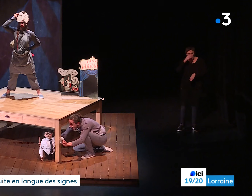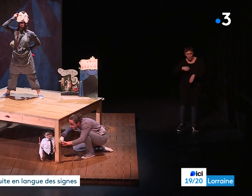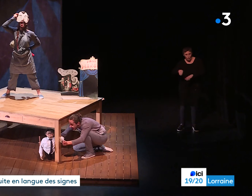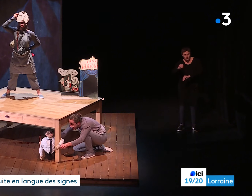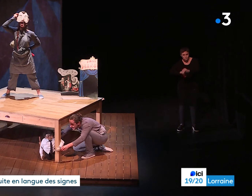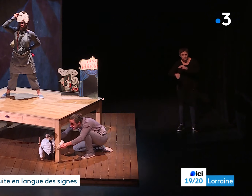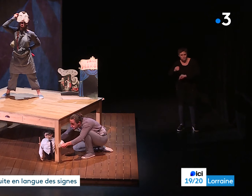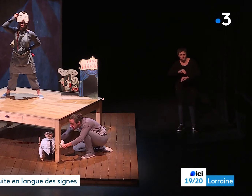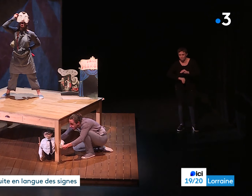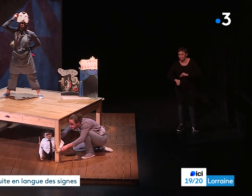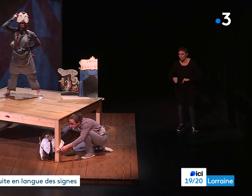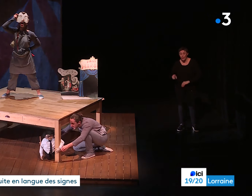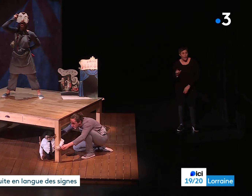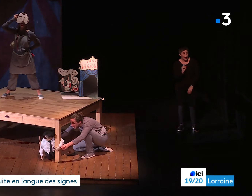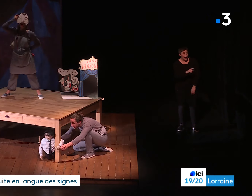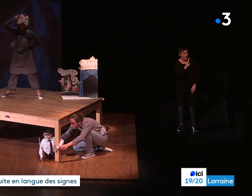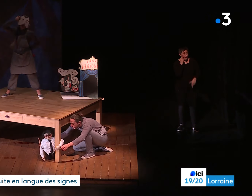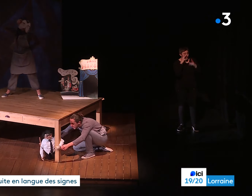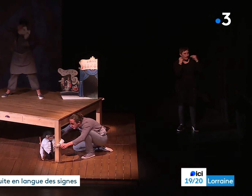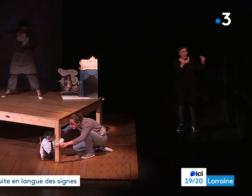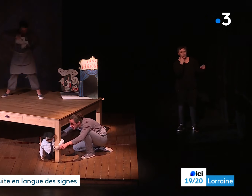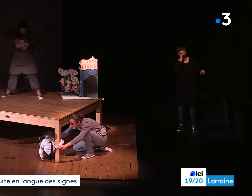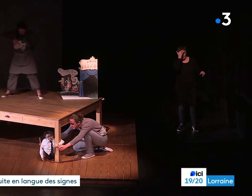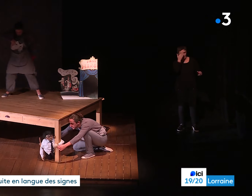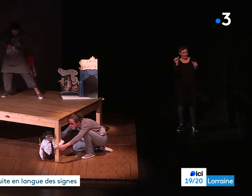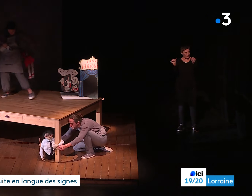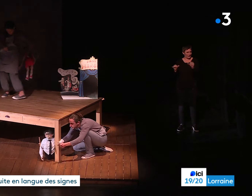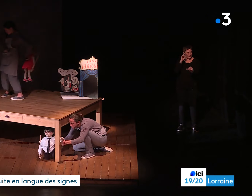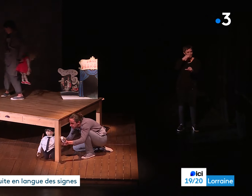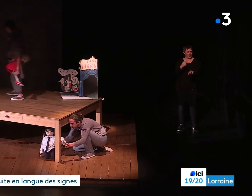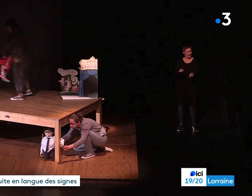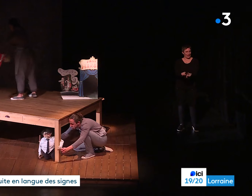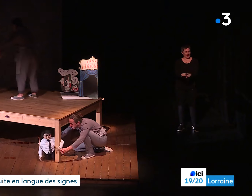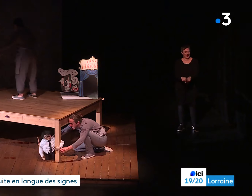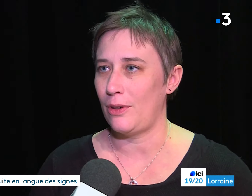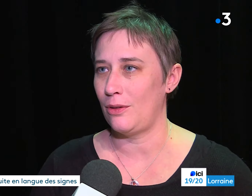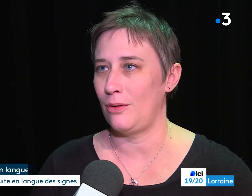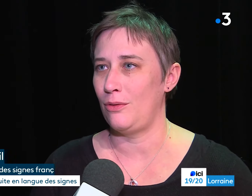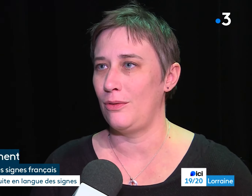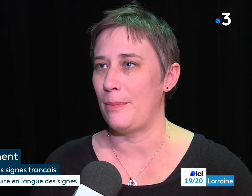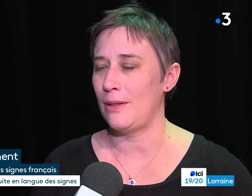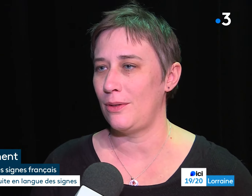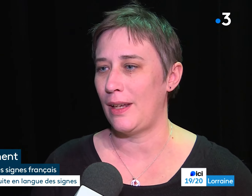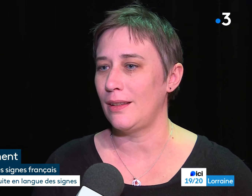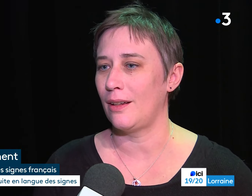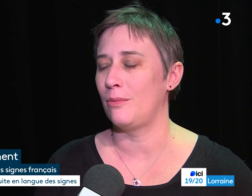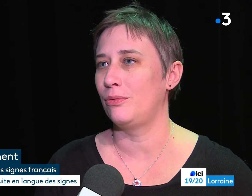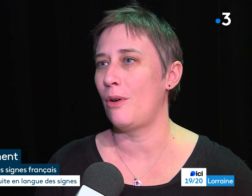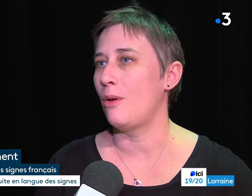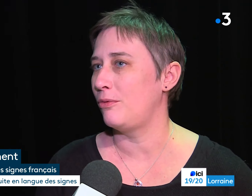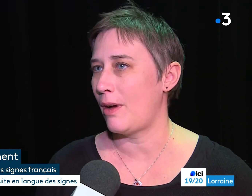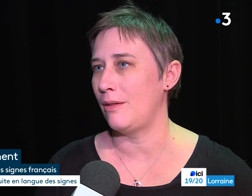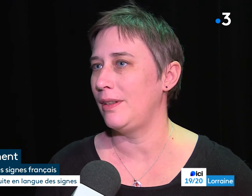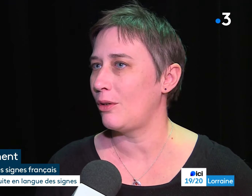entièrement étudiée par l'interprète de la langue des signes. J'ai demandé à voir le script de la pièce de théâtre